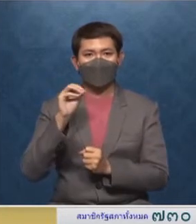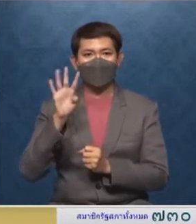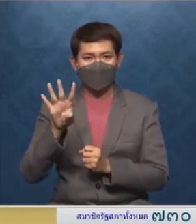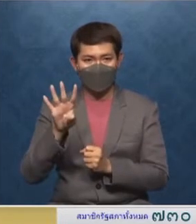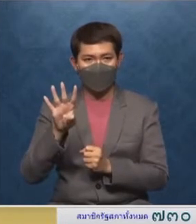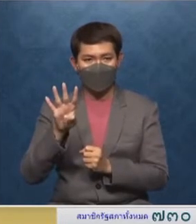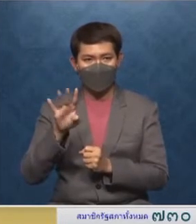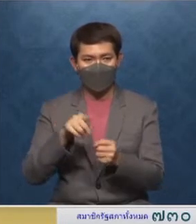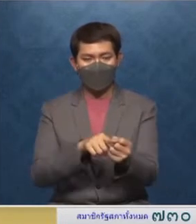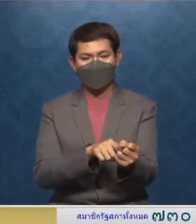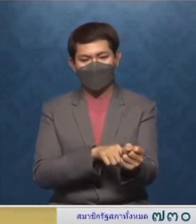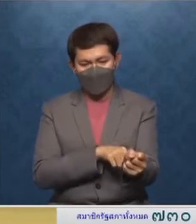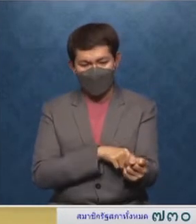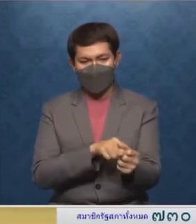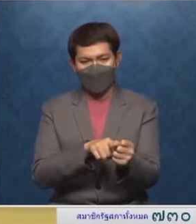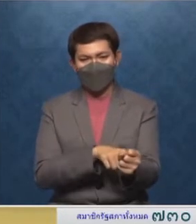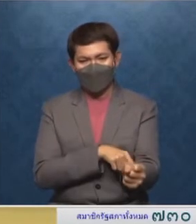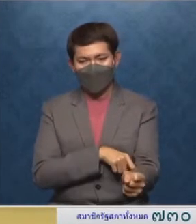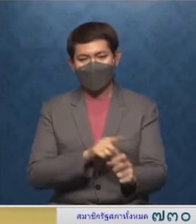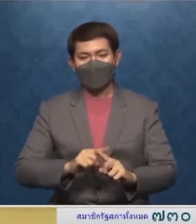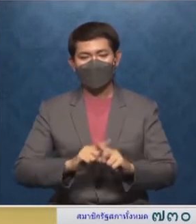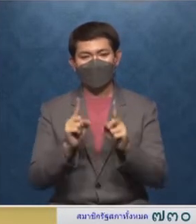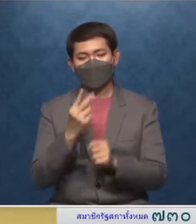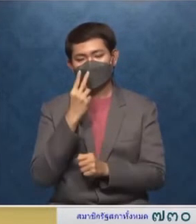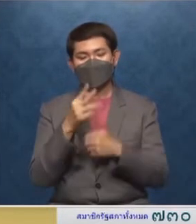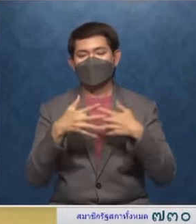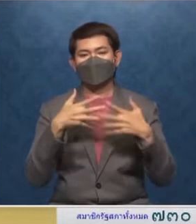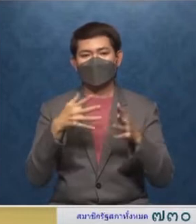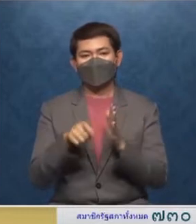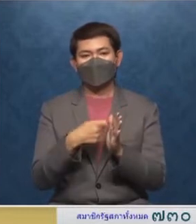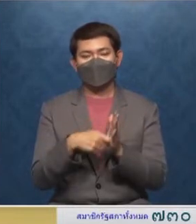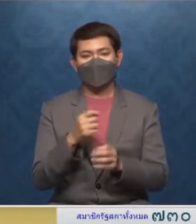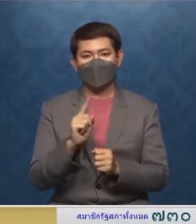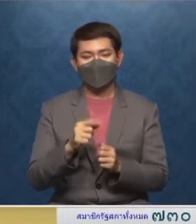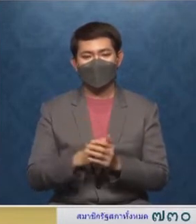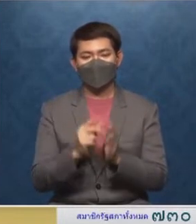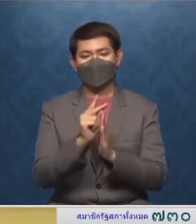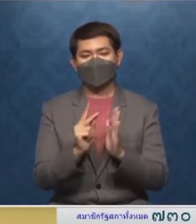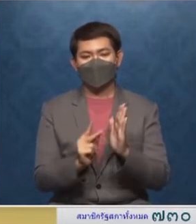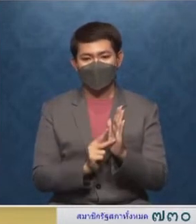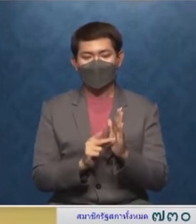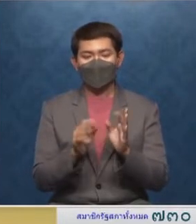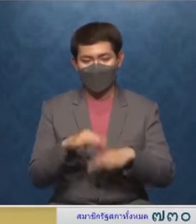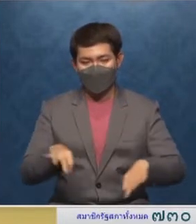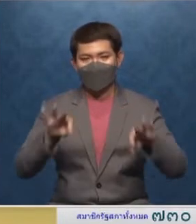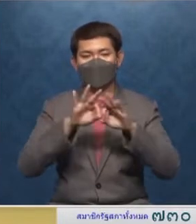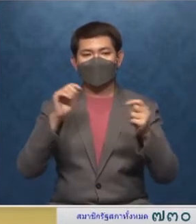2564ก็อาจจะช้าไปนิดหนึ่งครับแต่ก็ไม่เป็นไรเพราะว่าเป็นกฎหมายที่มีความสำคั